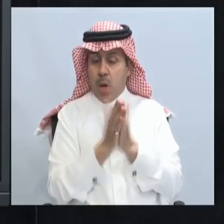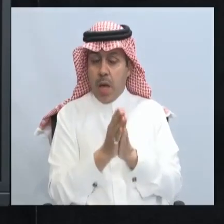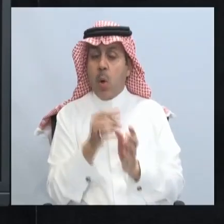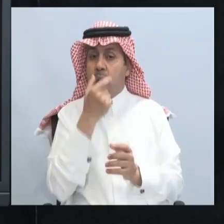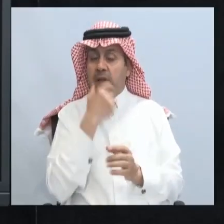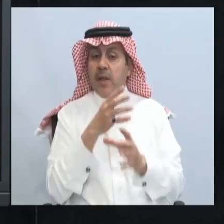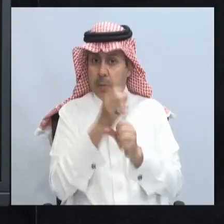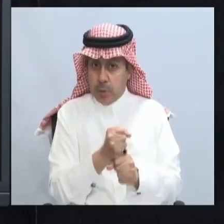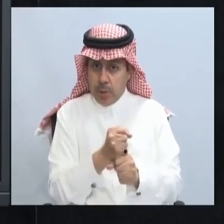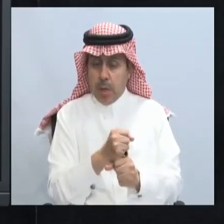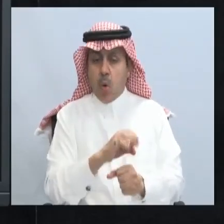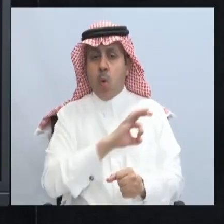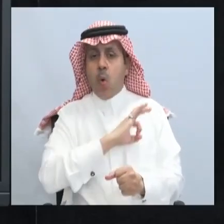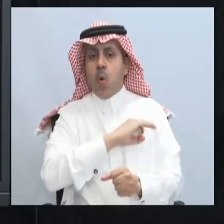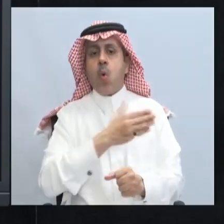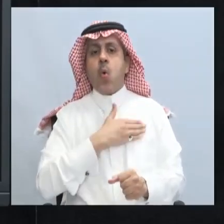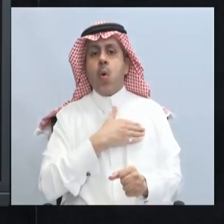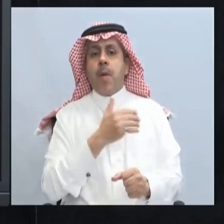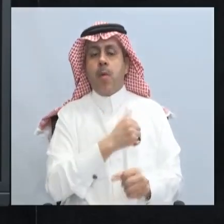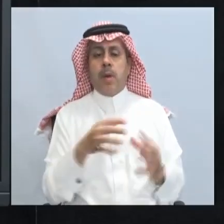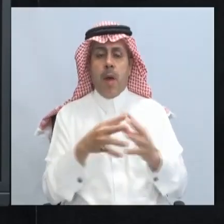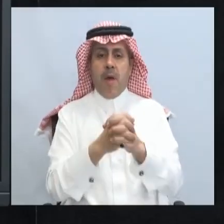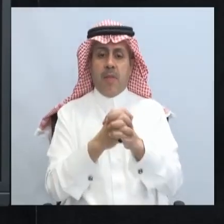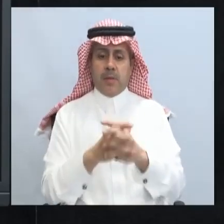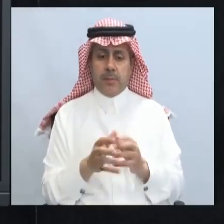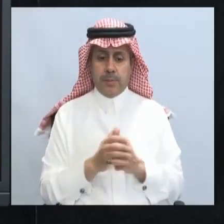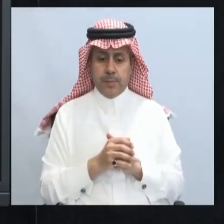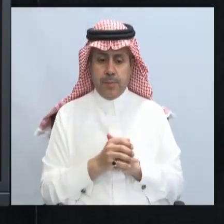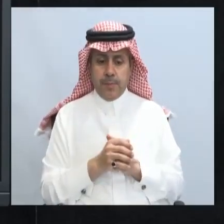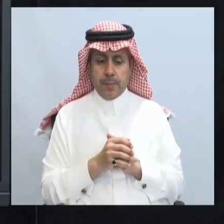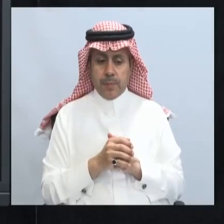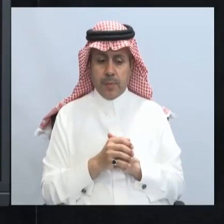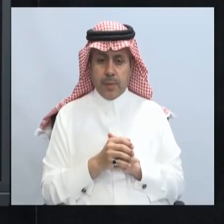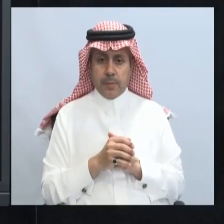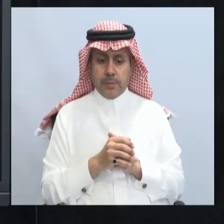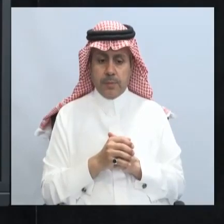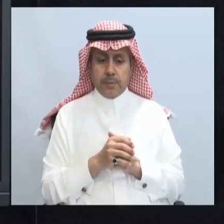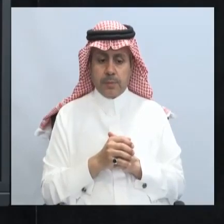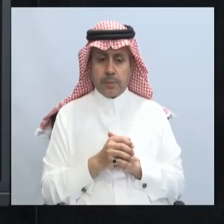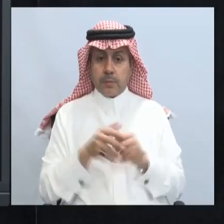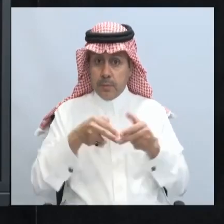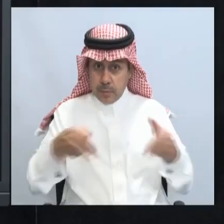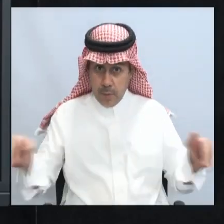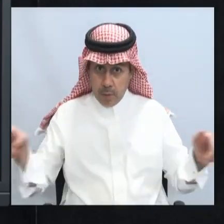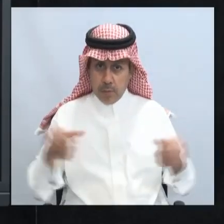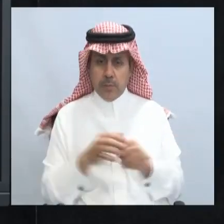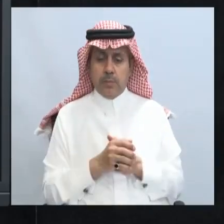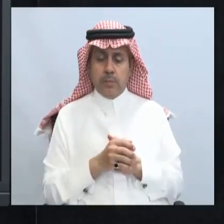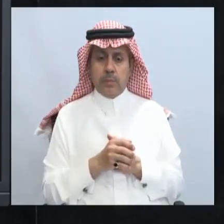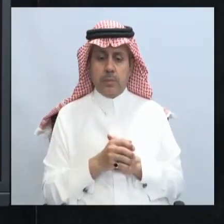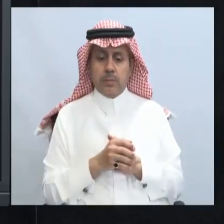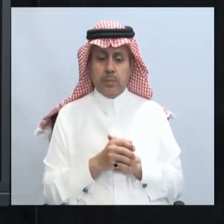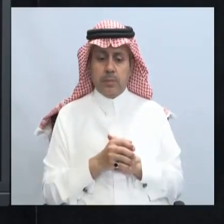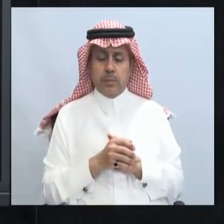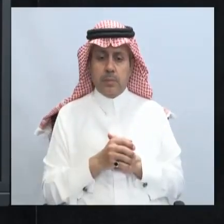الالفه بين القلوب وهو الاعتصام بالكتاب والسنه لكن عند حال التفرق فانه